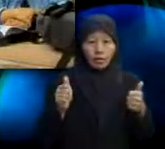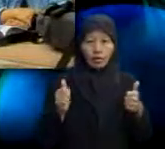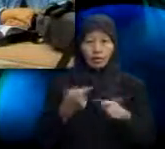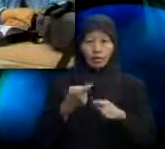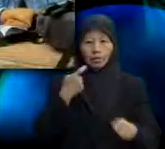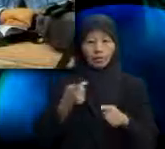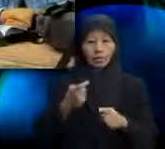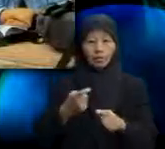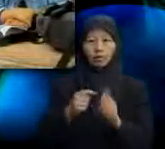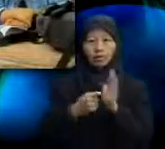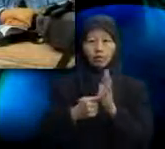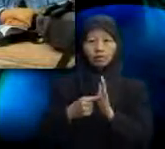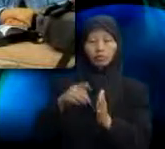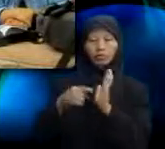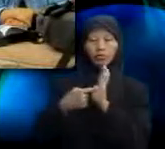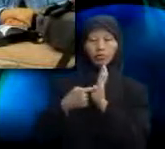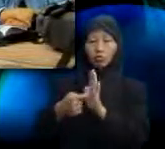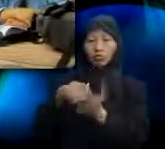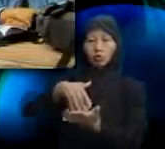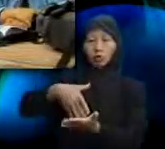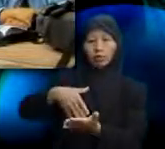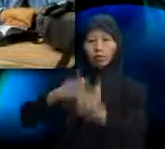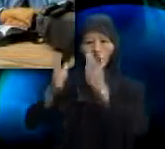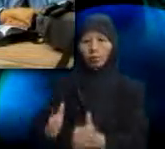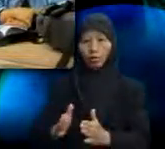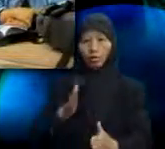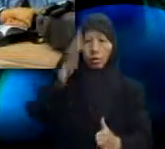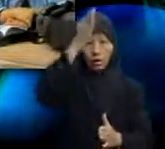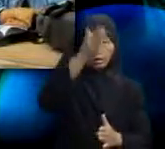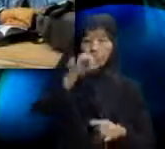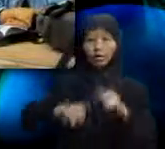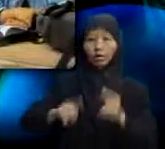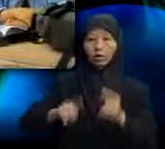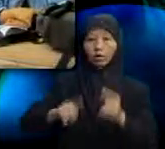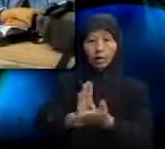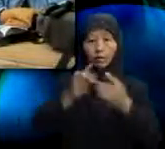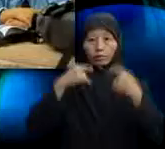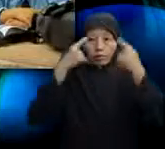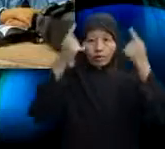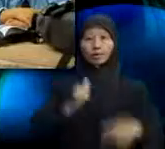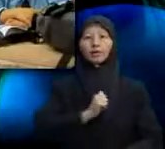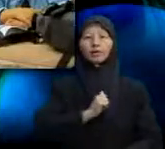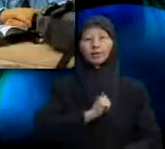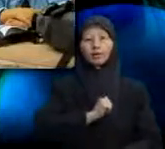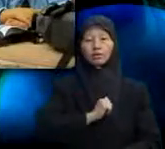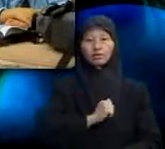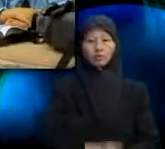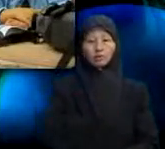Elakkan daripada memikirkan kelemahan seseorang. Kelak tidak dapat membantu kecemerlangan diri kita.